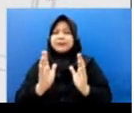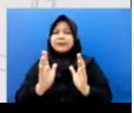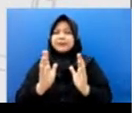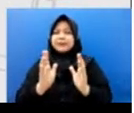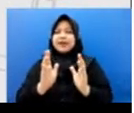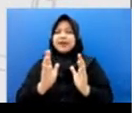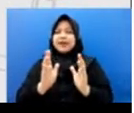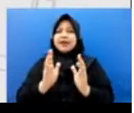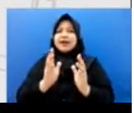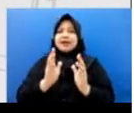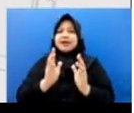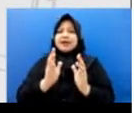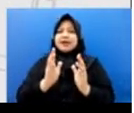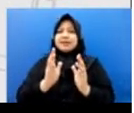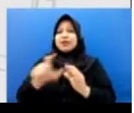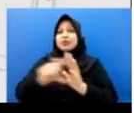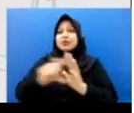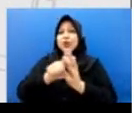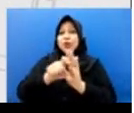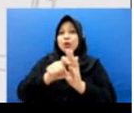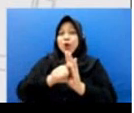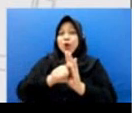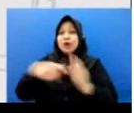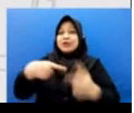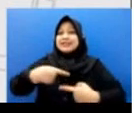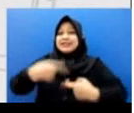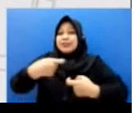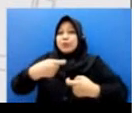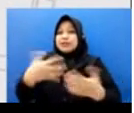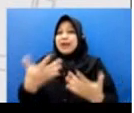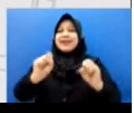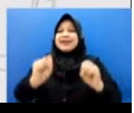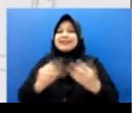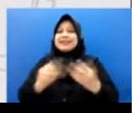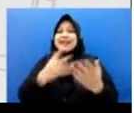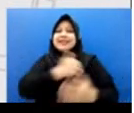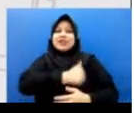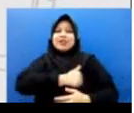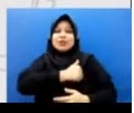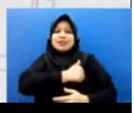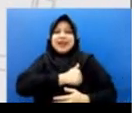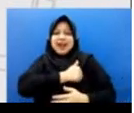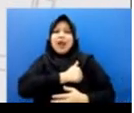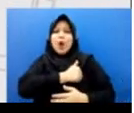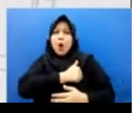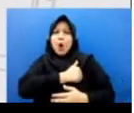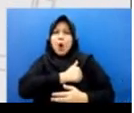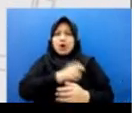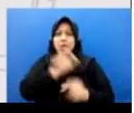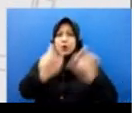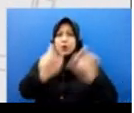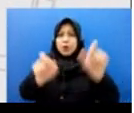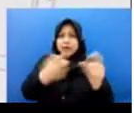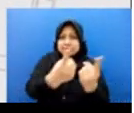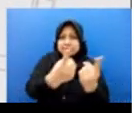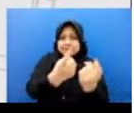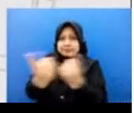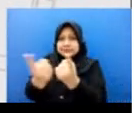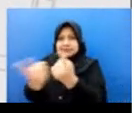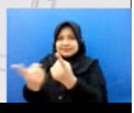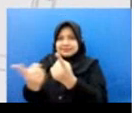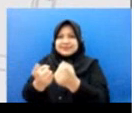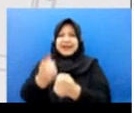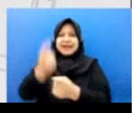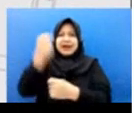keputusan-keputusan, jadi misalnya stimulusnya adalah peristiwa sosial ini memancing orang-orang untuk punya opini-opini yang gegabah.